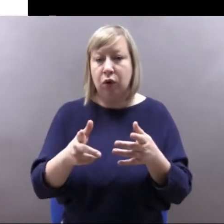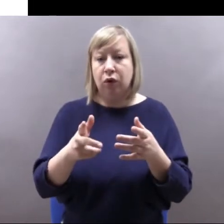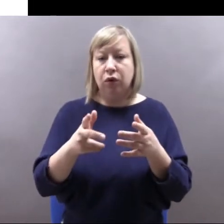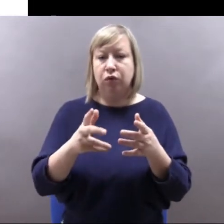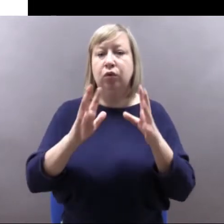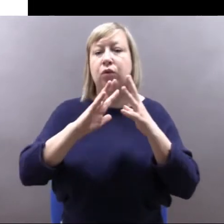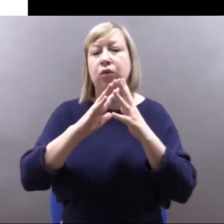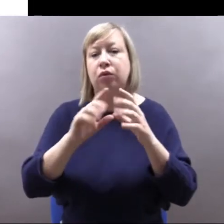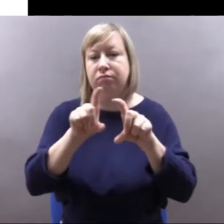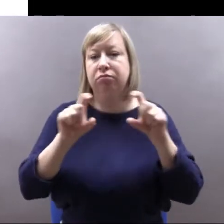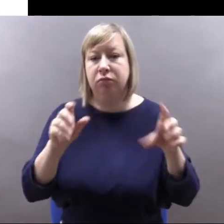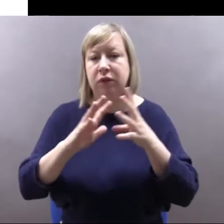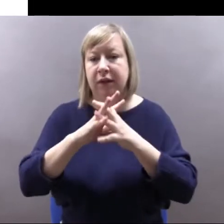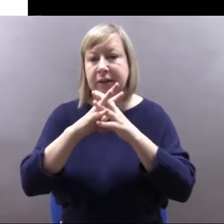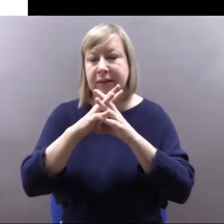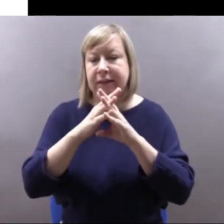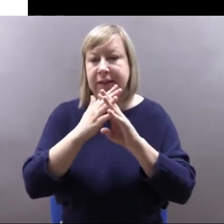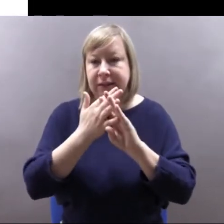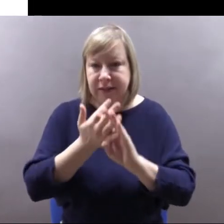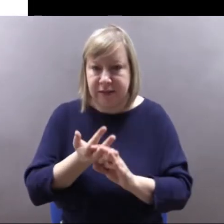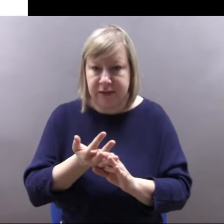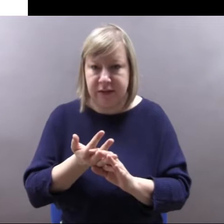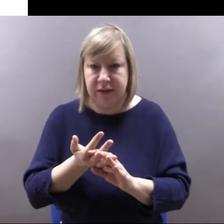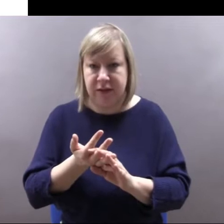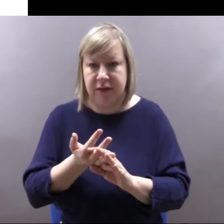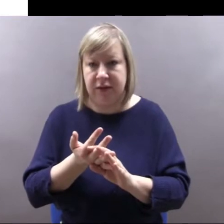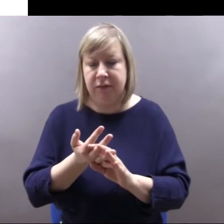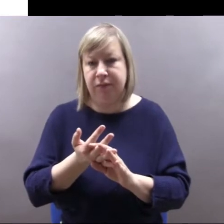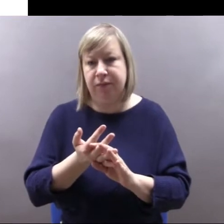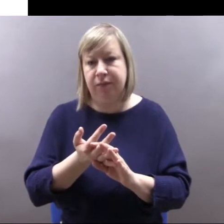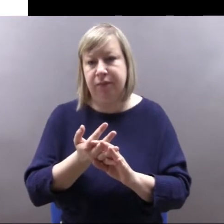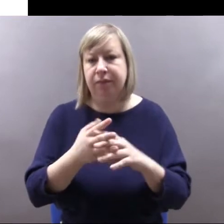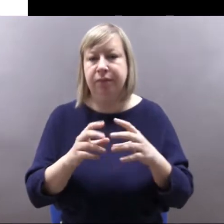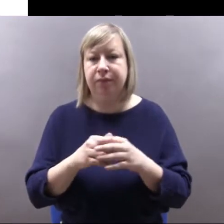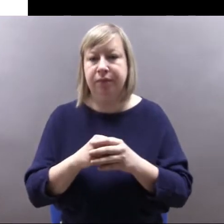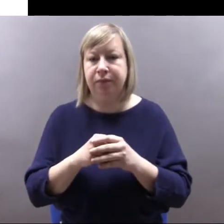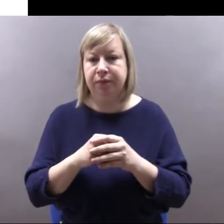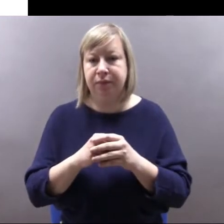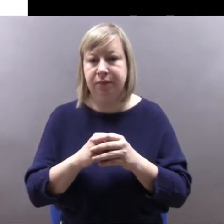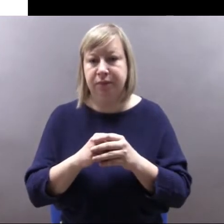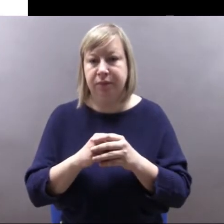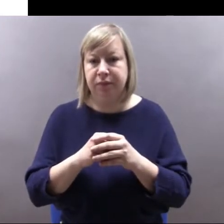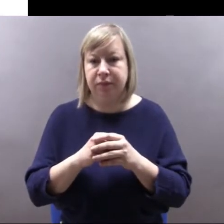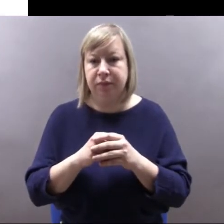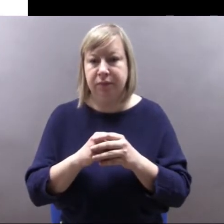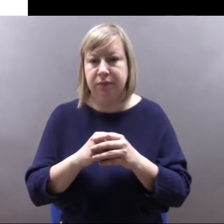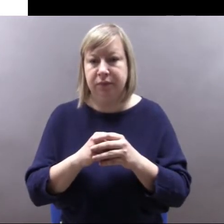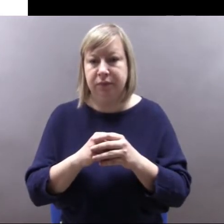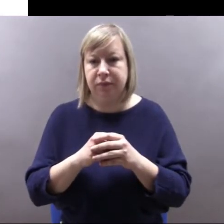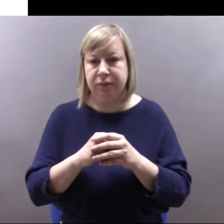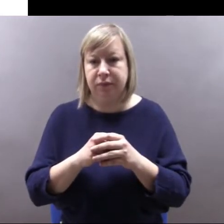we współpracy z konserwatorami zabytków. Tak naprawdę nie możemy wykonać żadnych prac bez ich zgody,